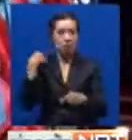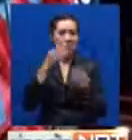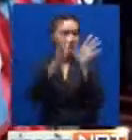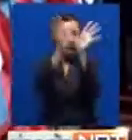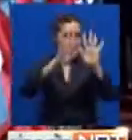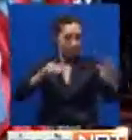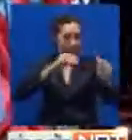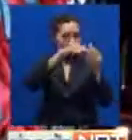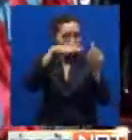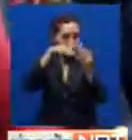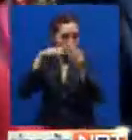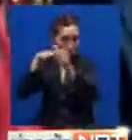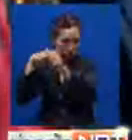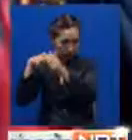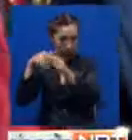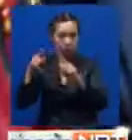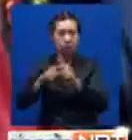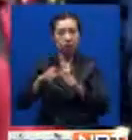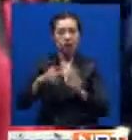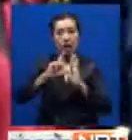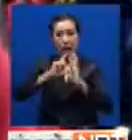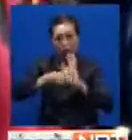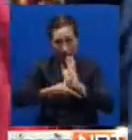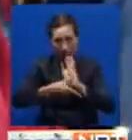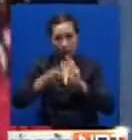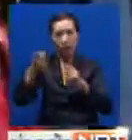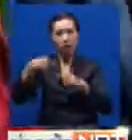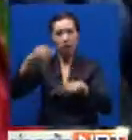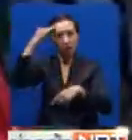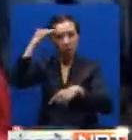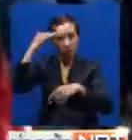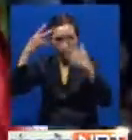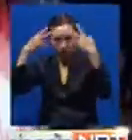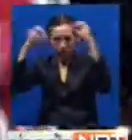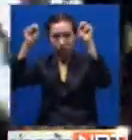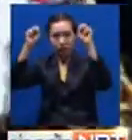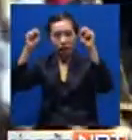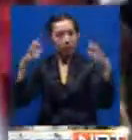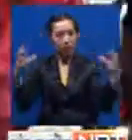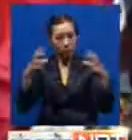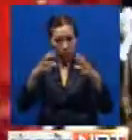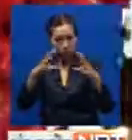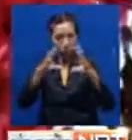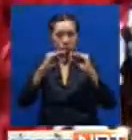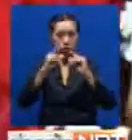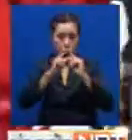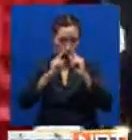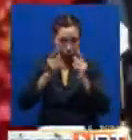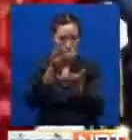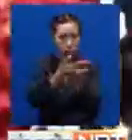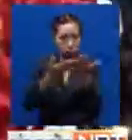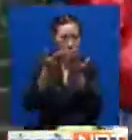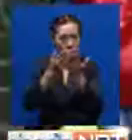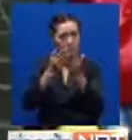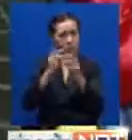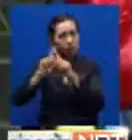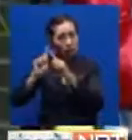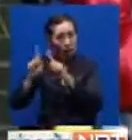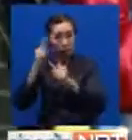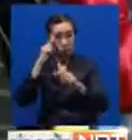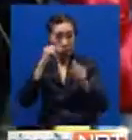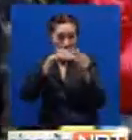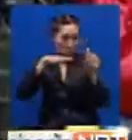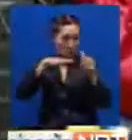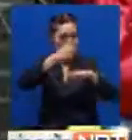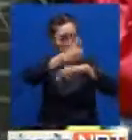เลขาธิการอาเซียนแล้วก็ประธานาธิบดีสาธารณรัฐเกาหลีค่ะโดยจะหารือแลกเปลี่ยนความคิดเห็นระหว่างผู้นำ